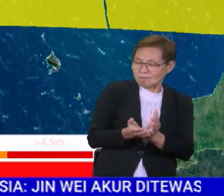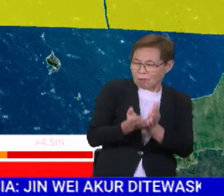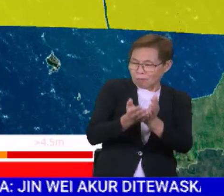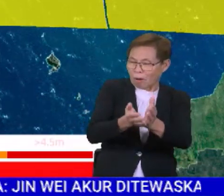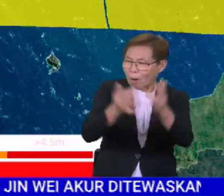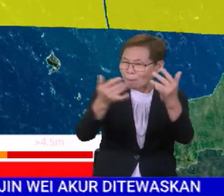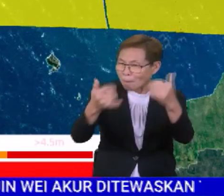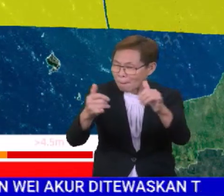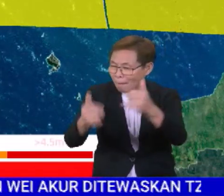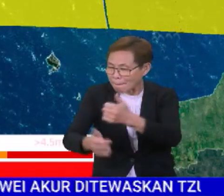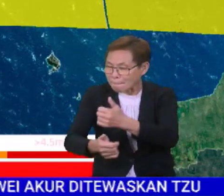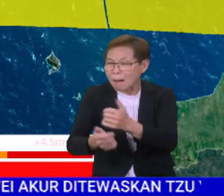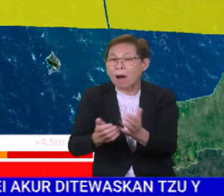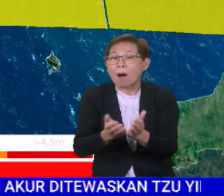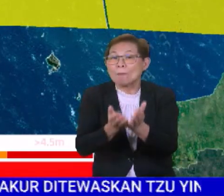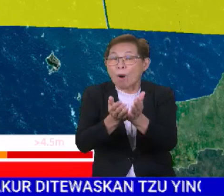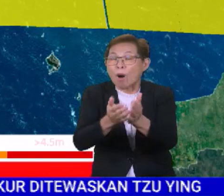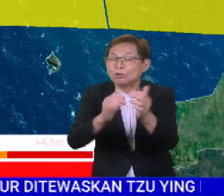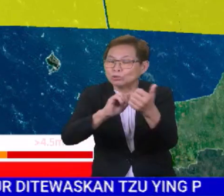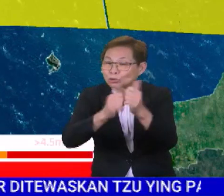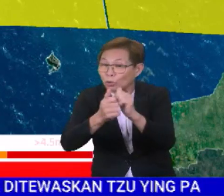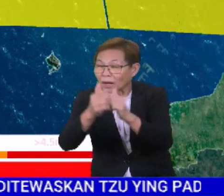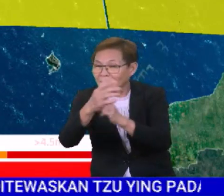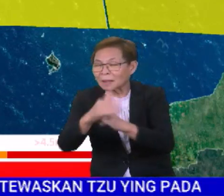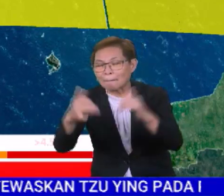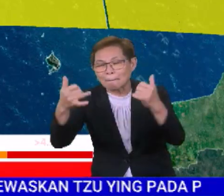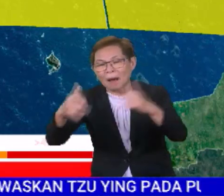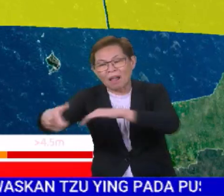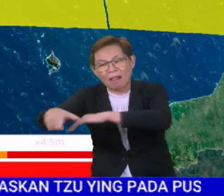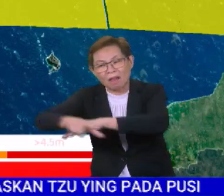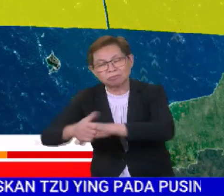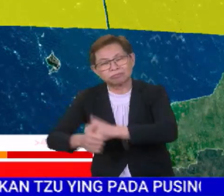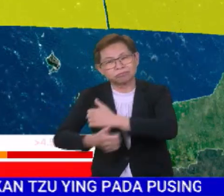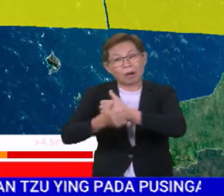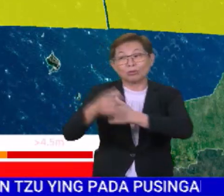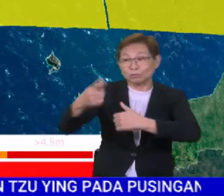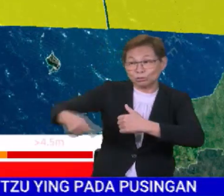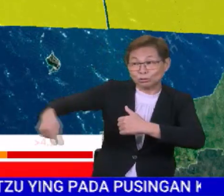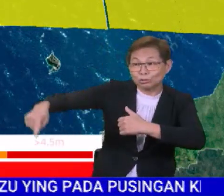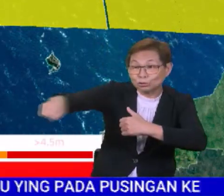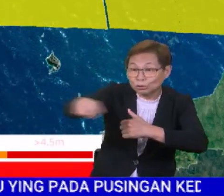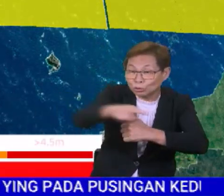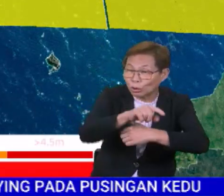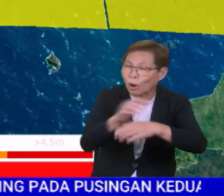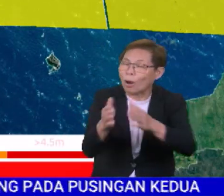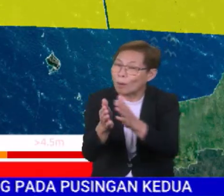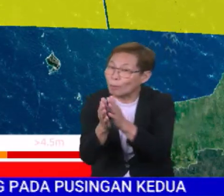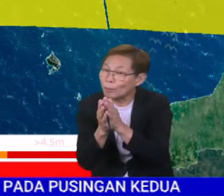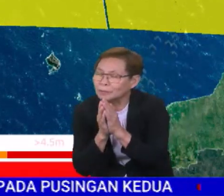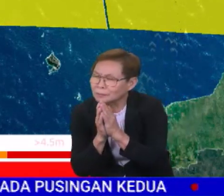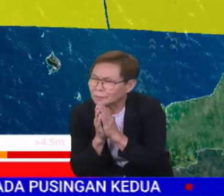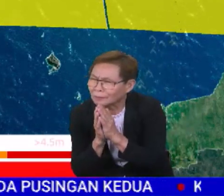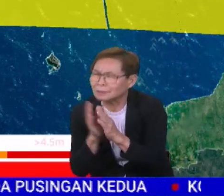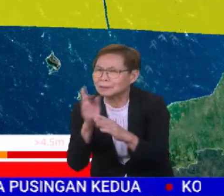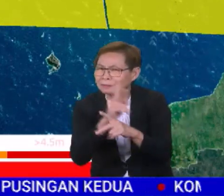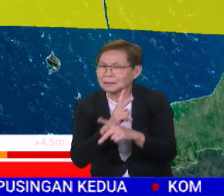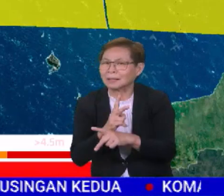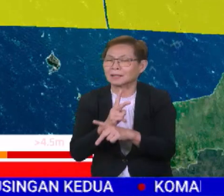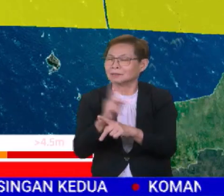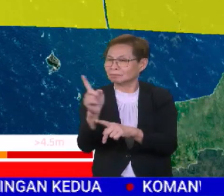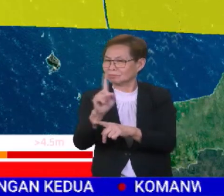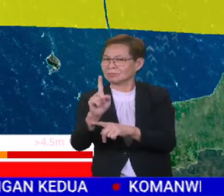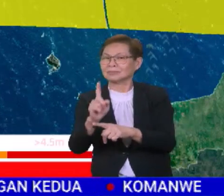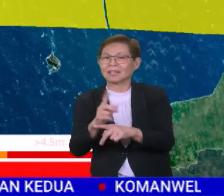perkapalan, termasuklah bot-bot kecil, sukan serta rekreasi laut. Oleh itu, orang awam diminta untuk berhati-hati dan elakkan keluar ke